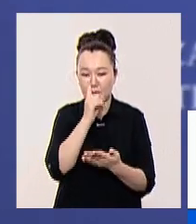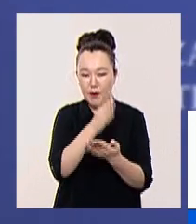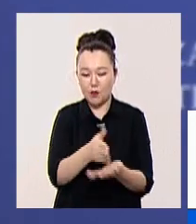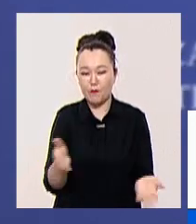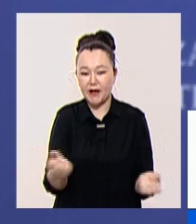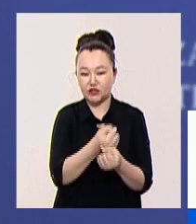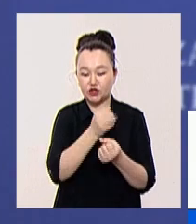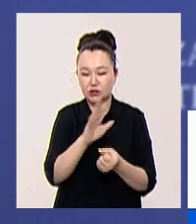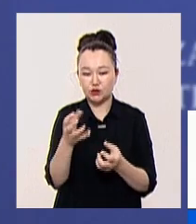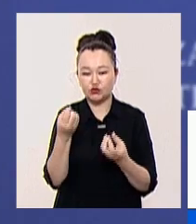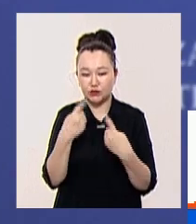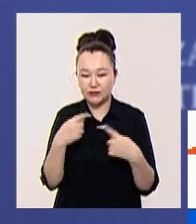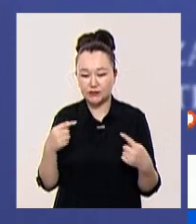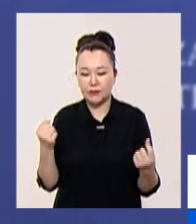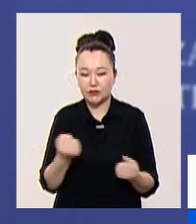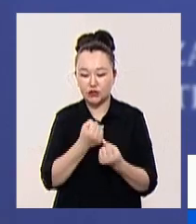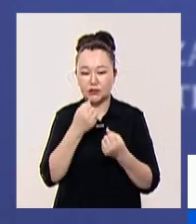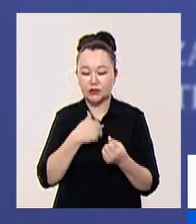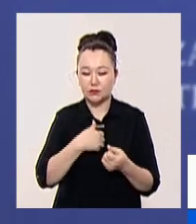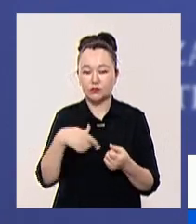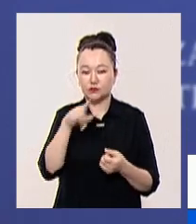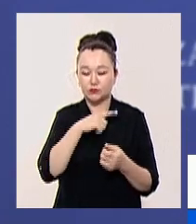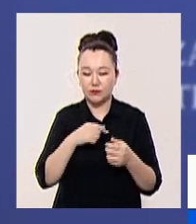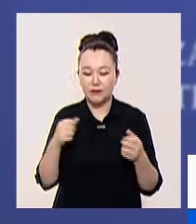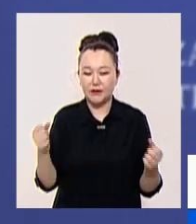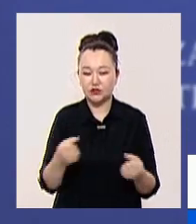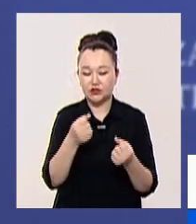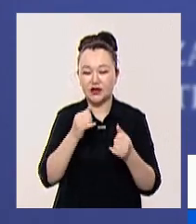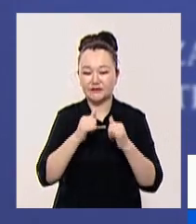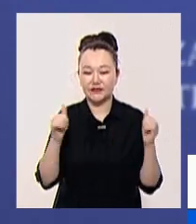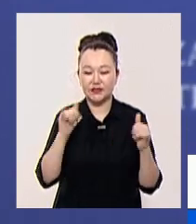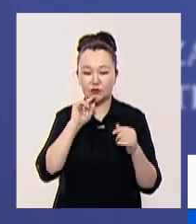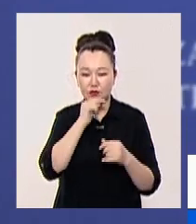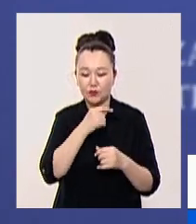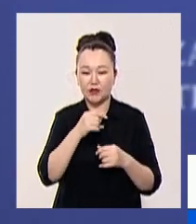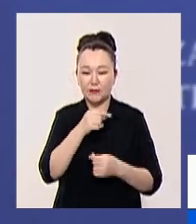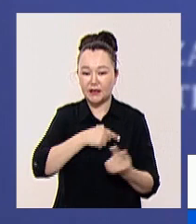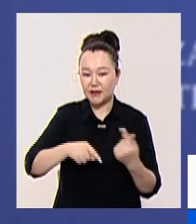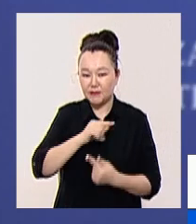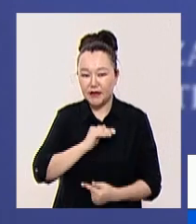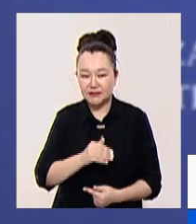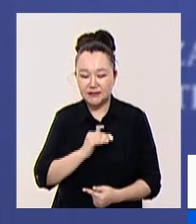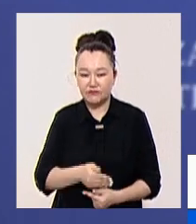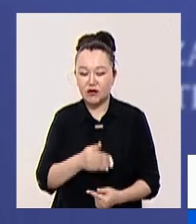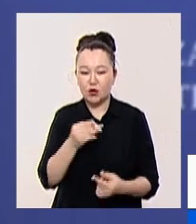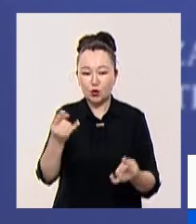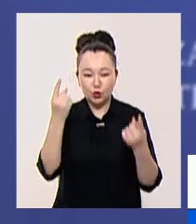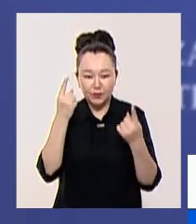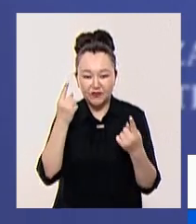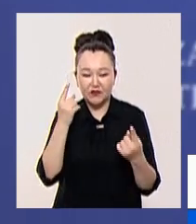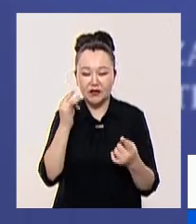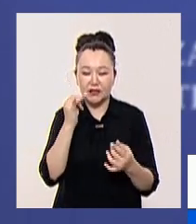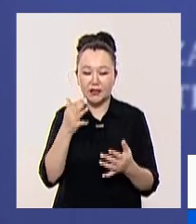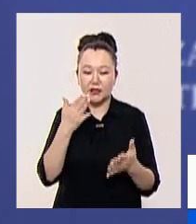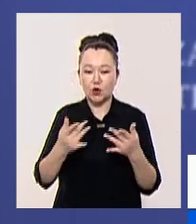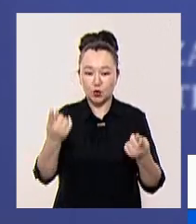но и на косвенную поддержку. Нам нужно стимулировать в целом развитие экономики, предпринимательства, крупного предпринимательства, и если